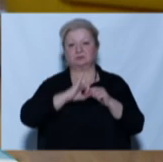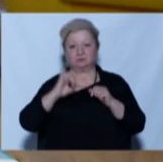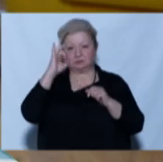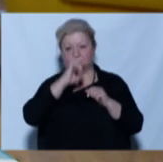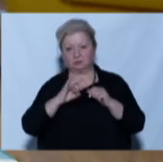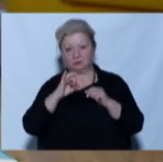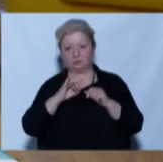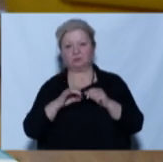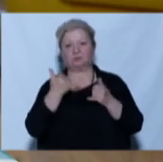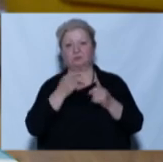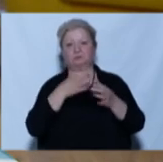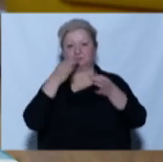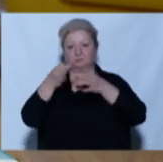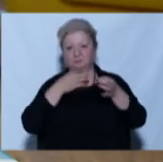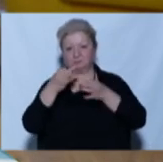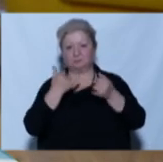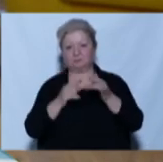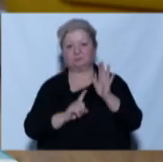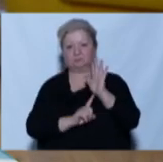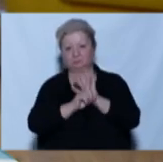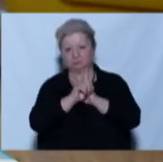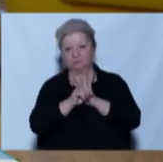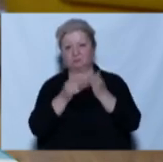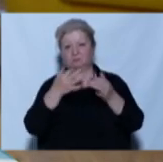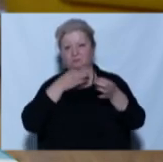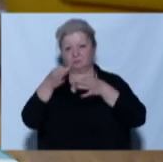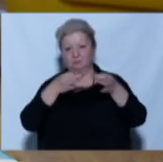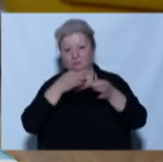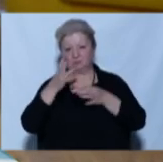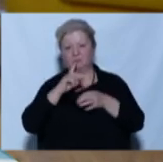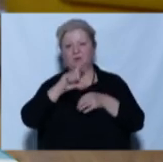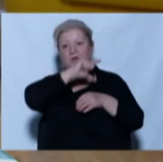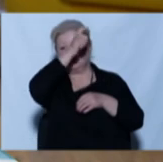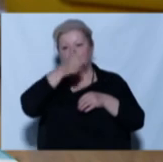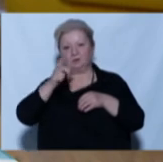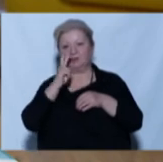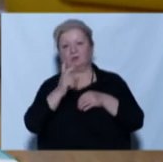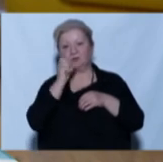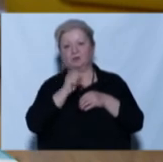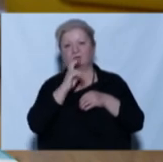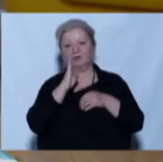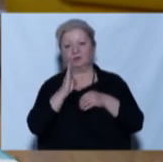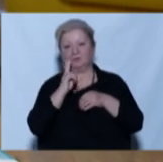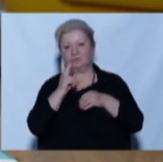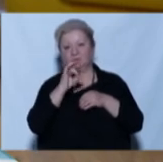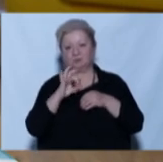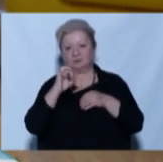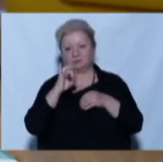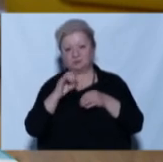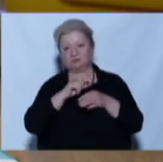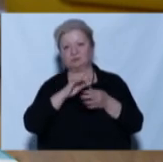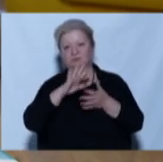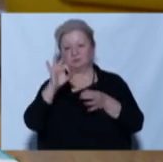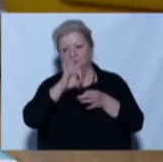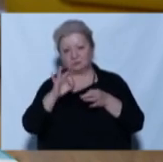ჩვენ დღევანდელი გაკვეთილი დაიწყება კავკასიის ისტორიით. ჩვენ ვისაუბრებთ კავკასიაზე და კავკასიის დაპყრობაზე რუსეთის